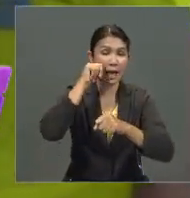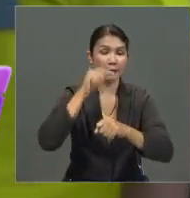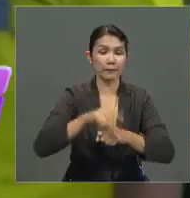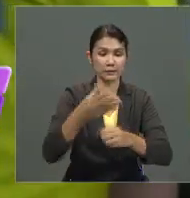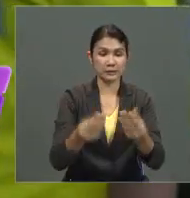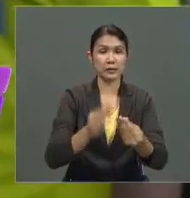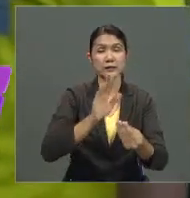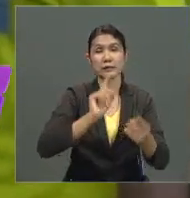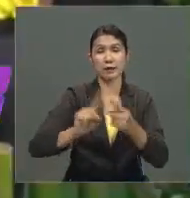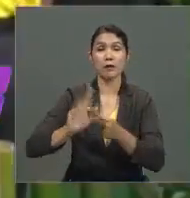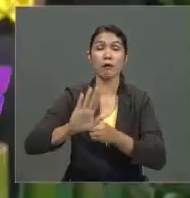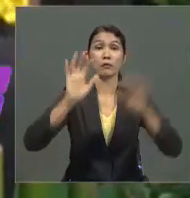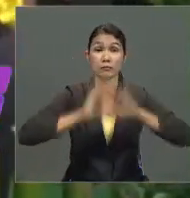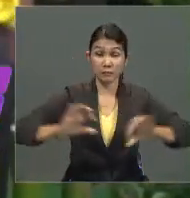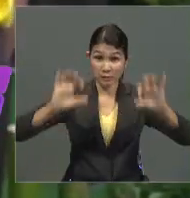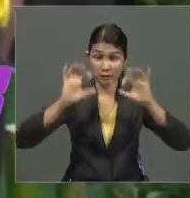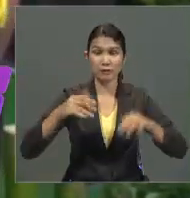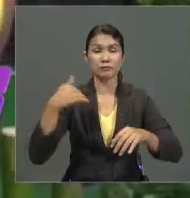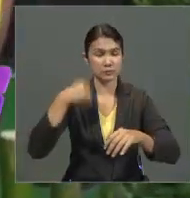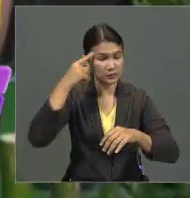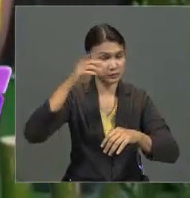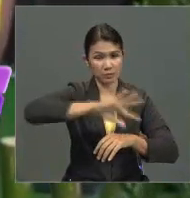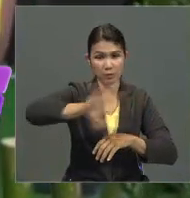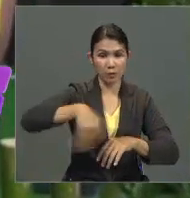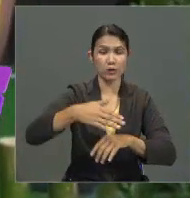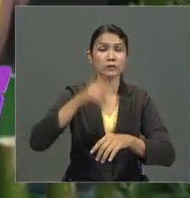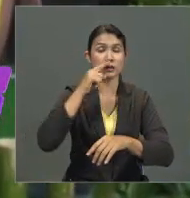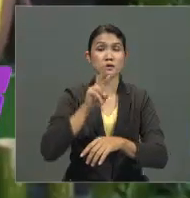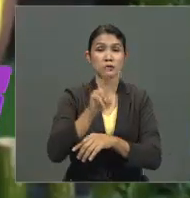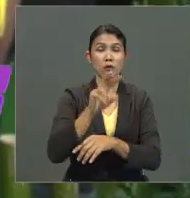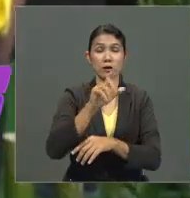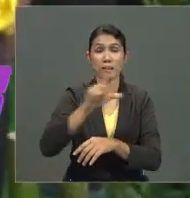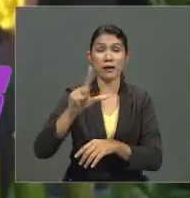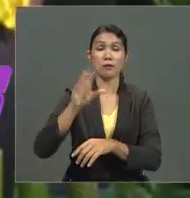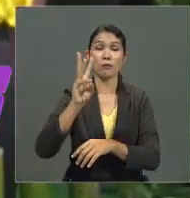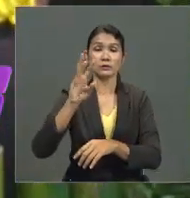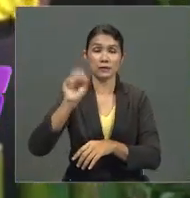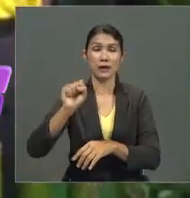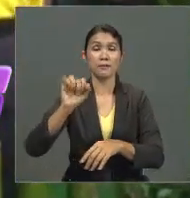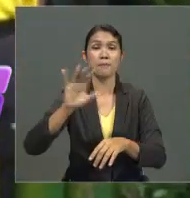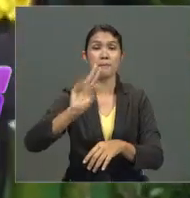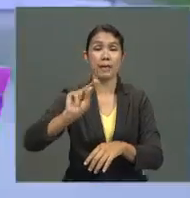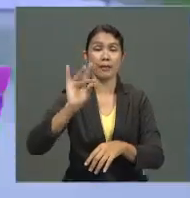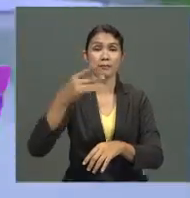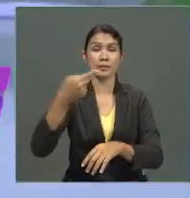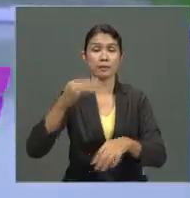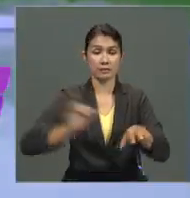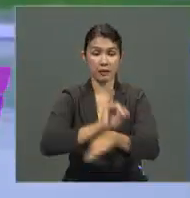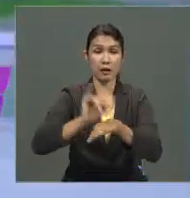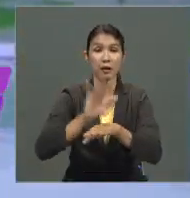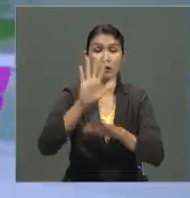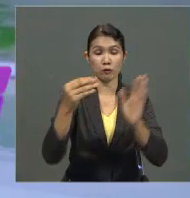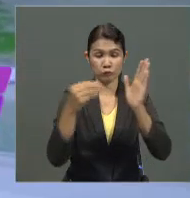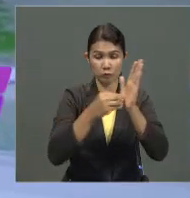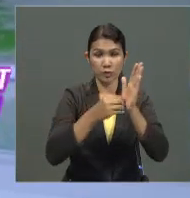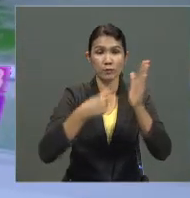รัฐประเภทอื่นๆโดยมีเป้าหมายรวมกันไม่ต่ำกว่า 2,680,000 ไร่ใน76จังหวัดและกรุงเทพมหานครภายใน